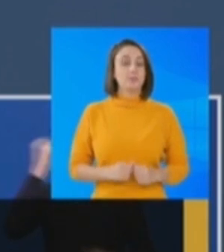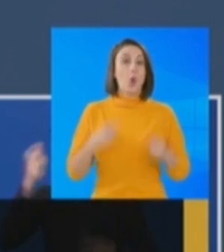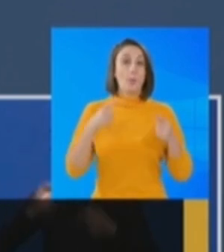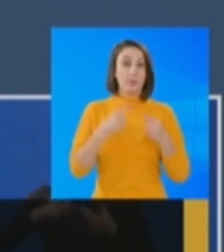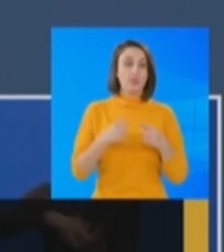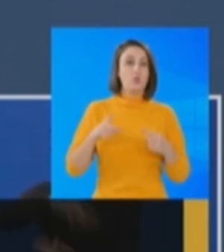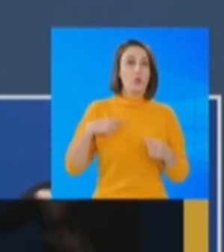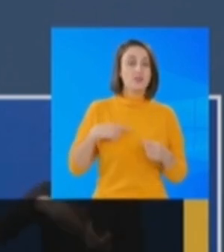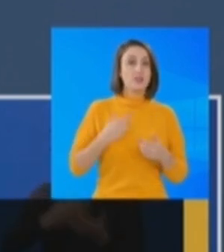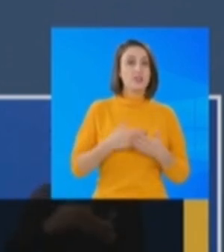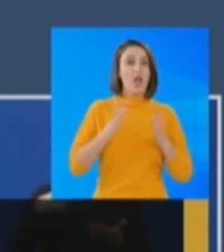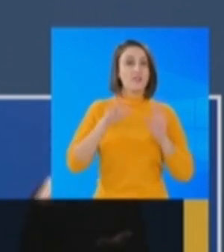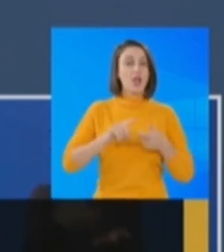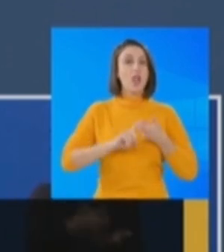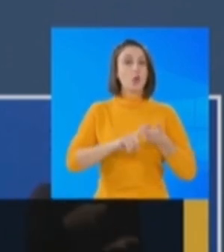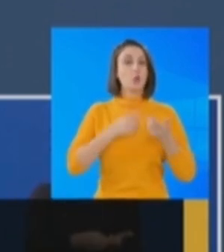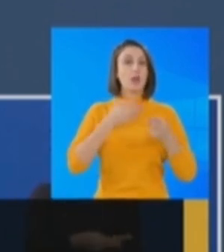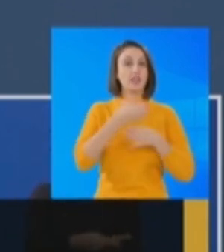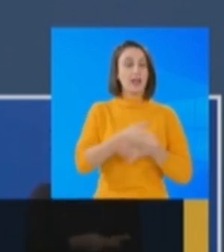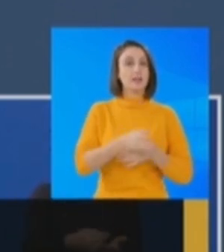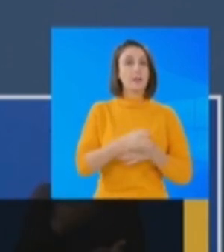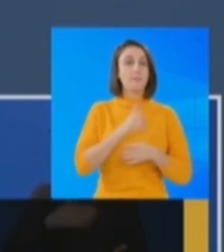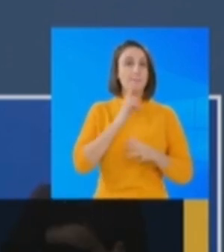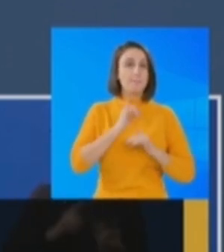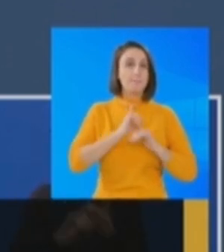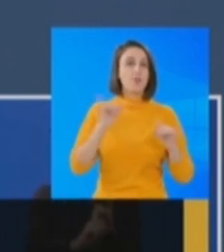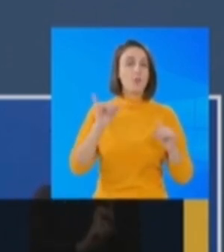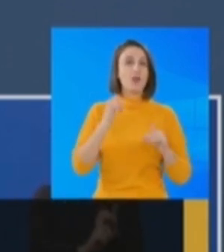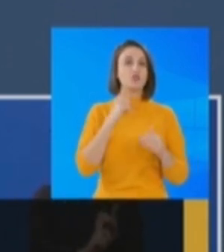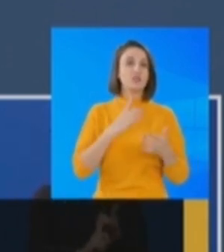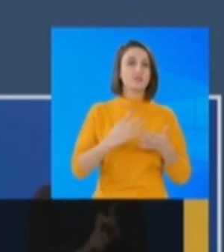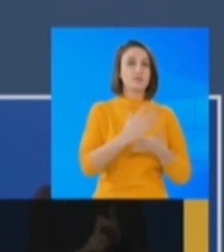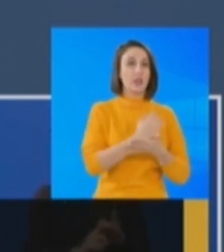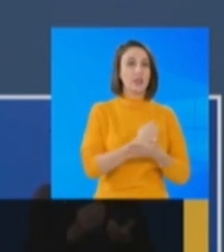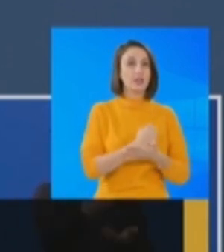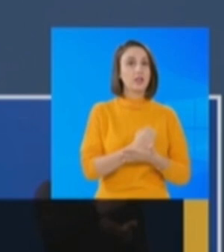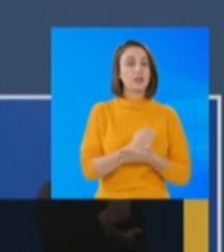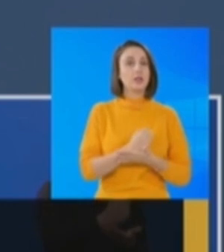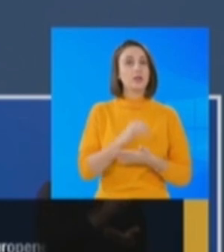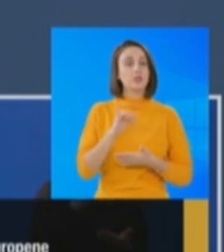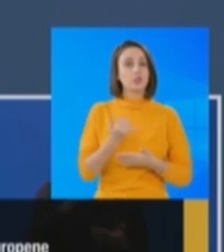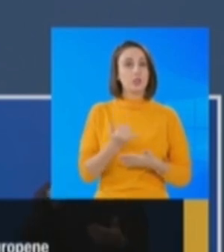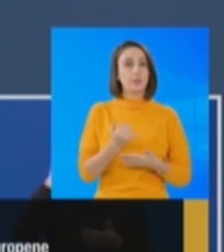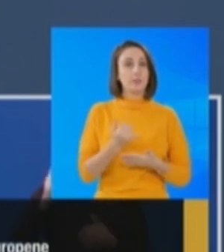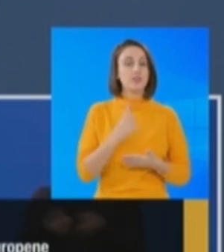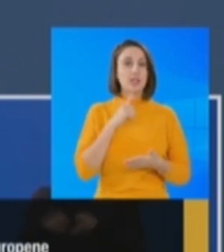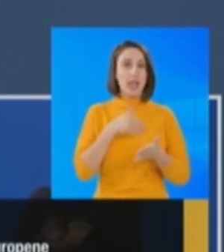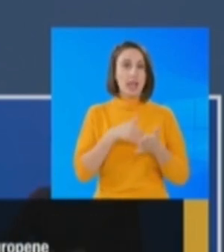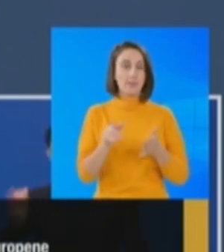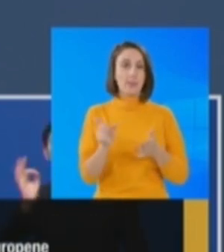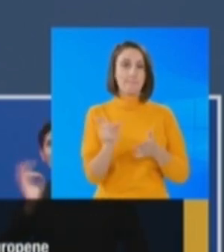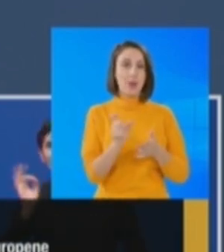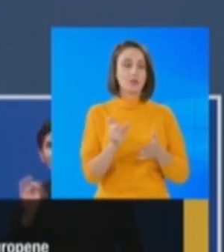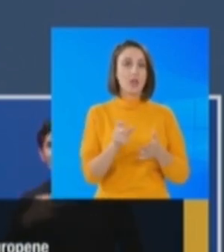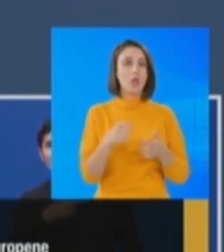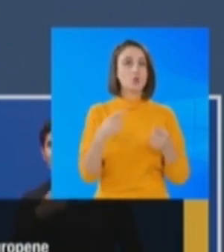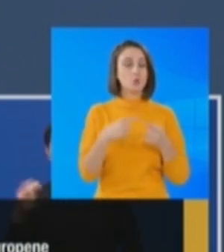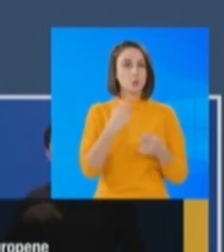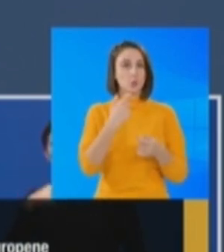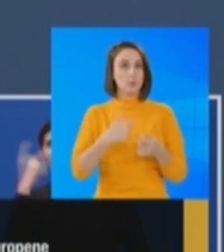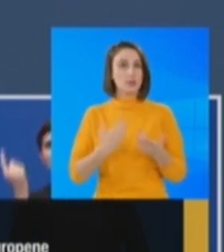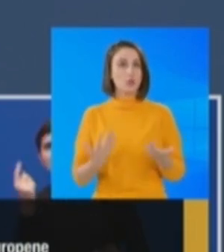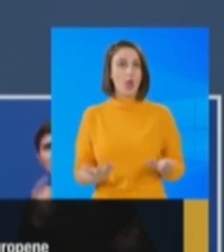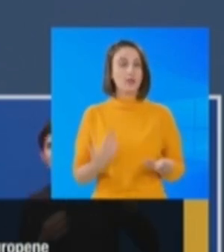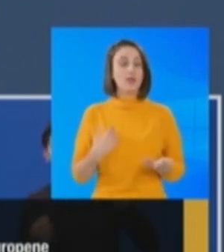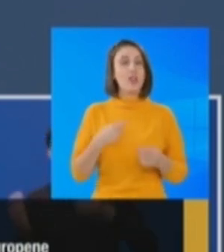bine, obiectivul este acela de a avea o legătură directă între performanță și venit și nu mai, și să eliminăm partea